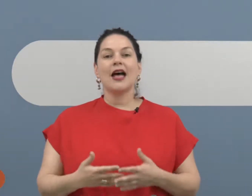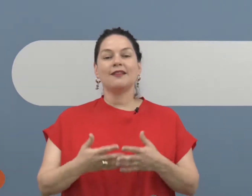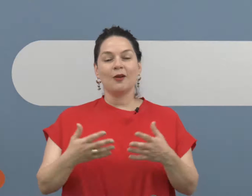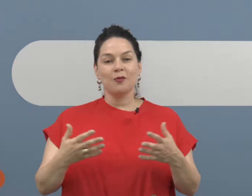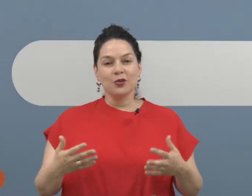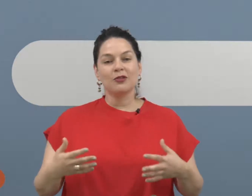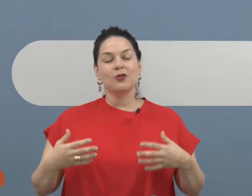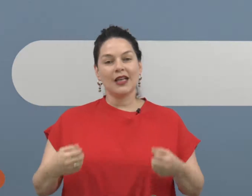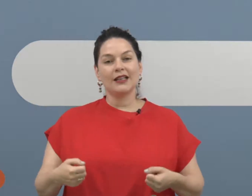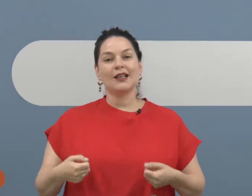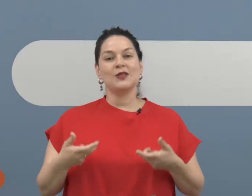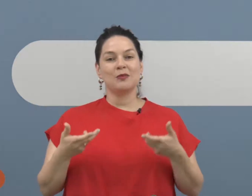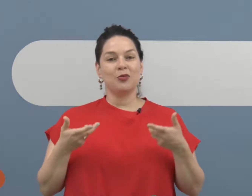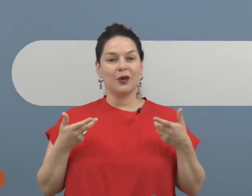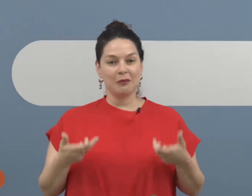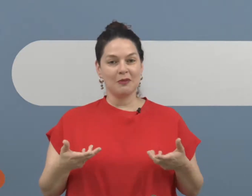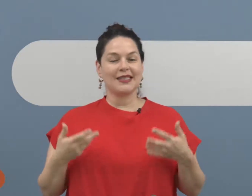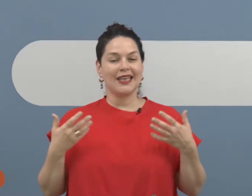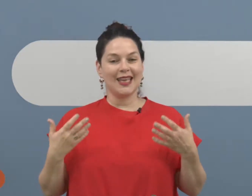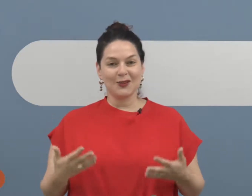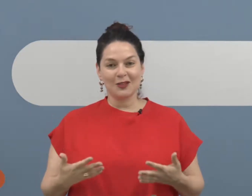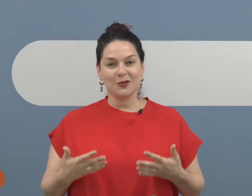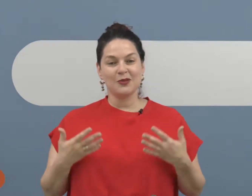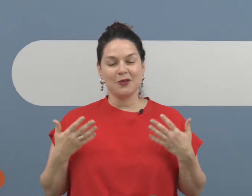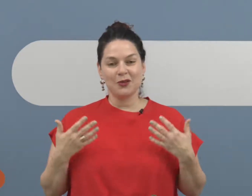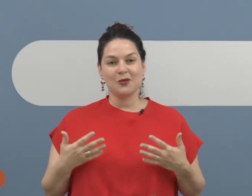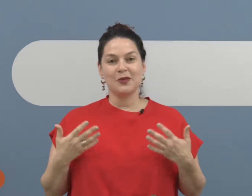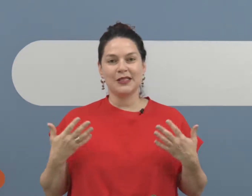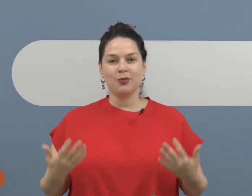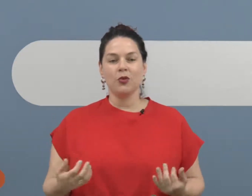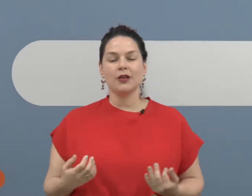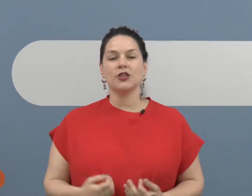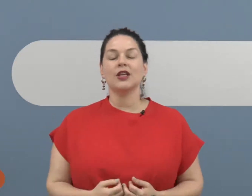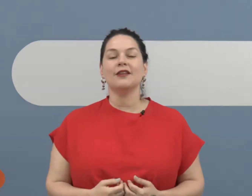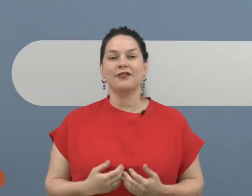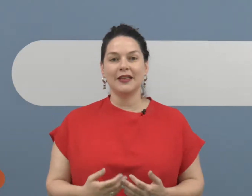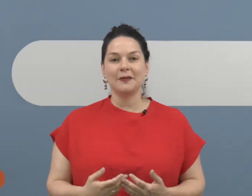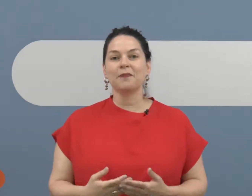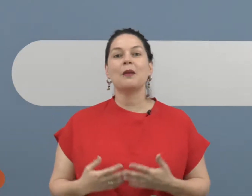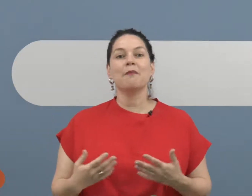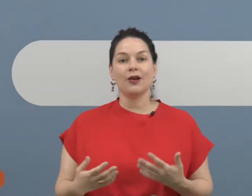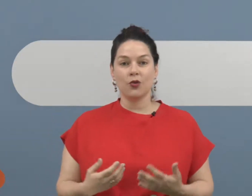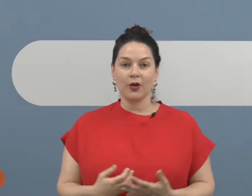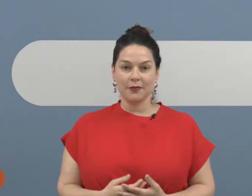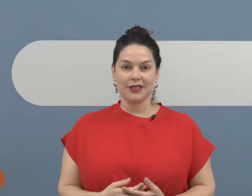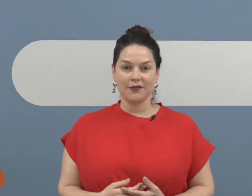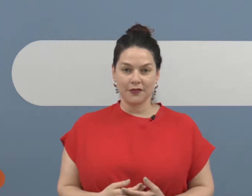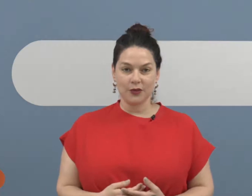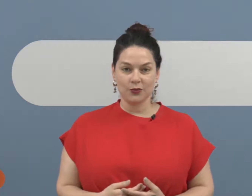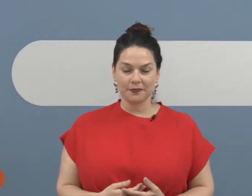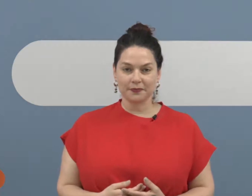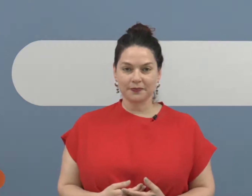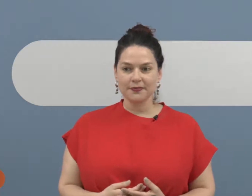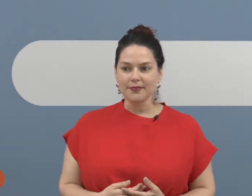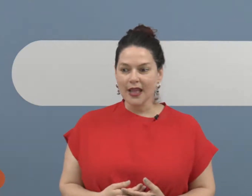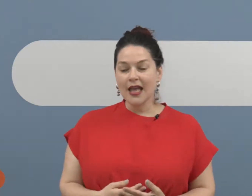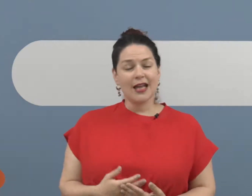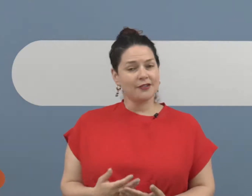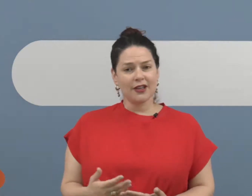אותם, התרבות נותנת לנו סיפורים, מציידת אותנו בסיפור כדי שנבין מה קורה